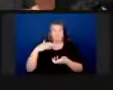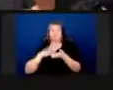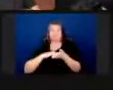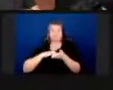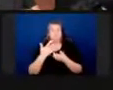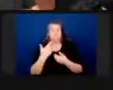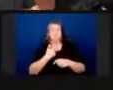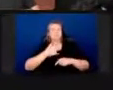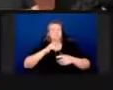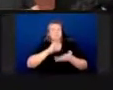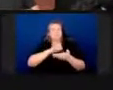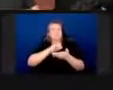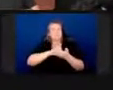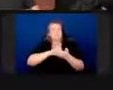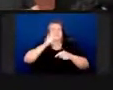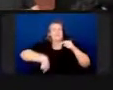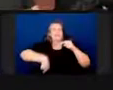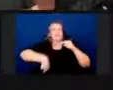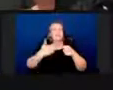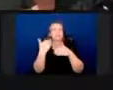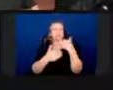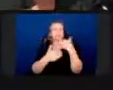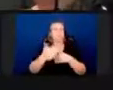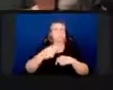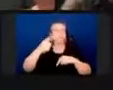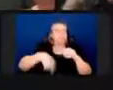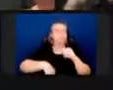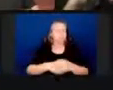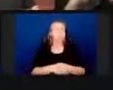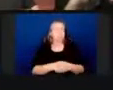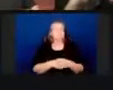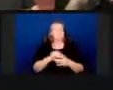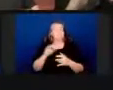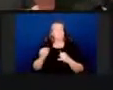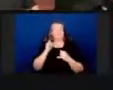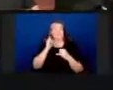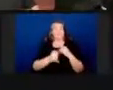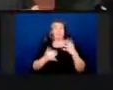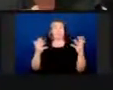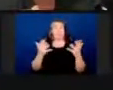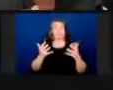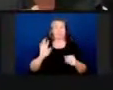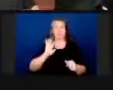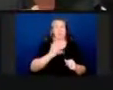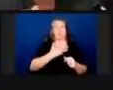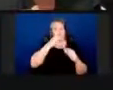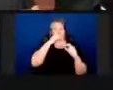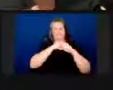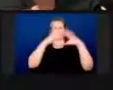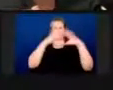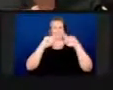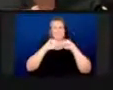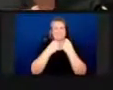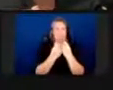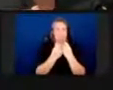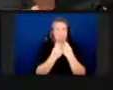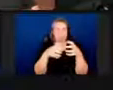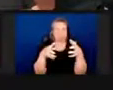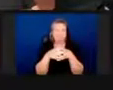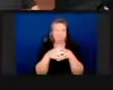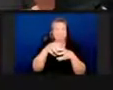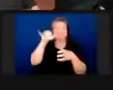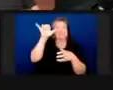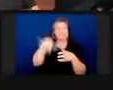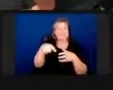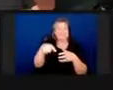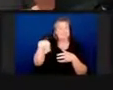hatungeweza kufanya kazi hii yetu kwa njia inayofaa. Na pia tuna timu yetu